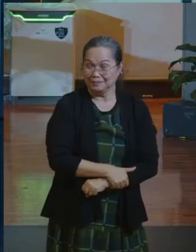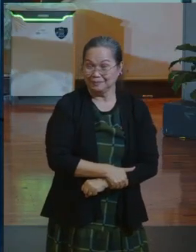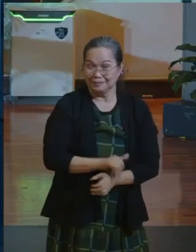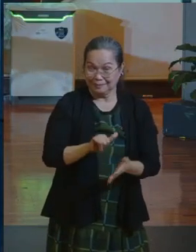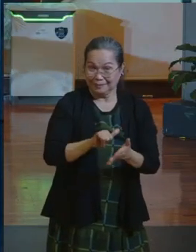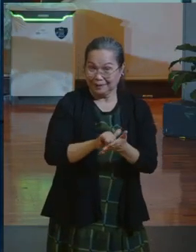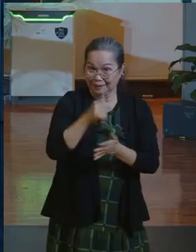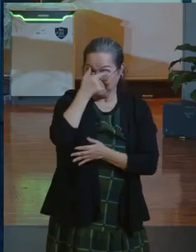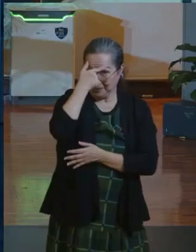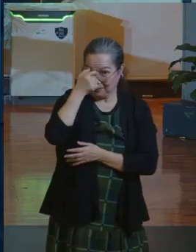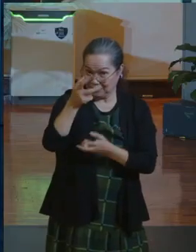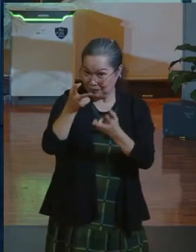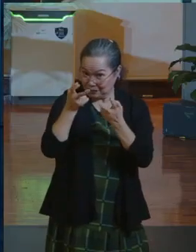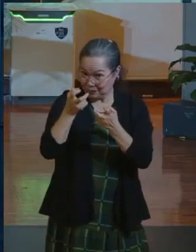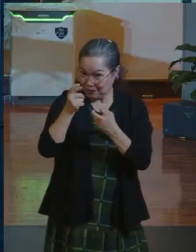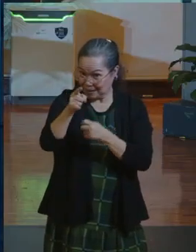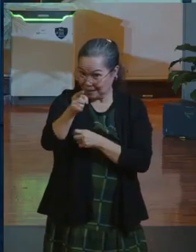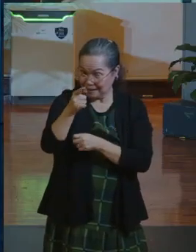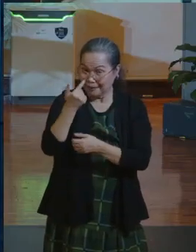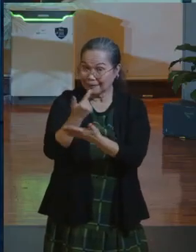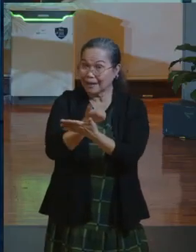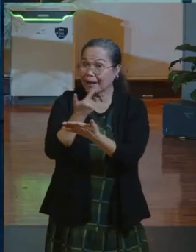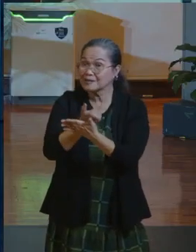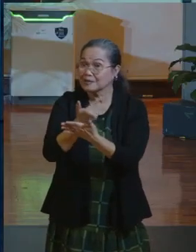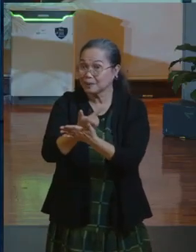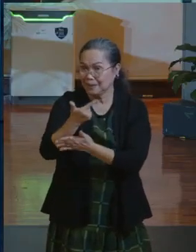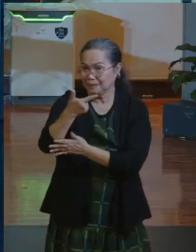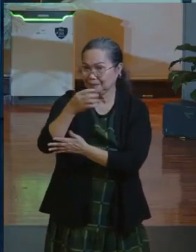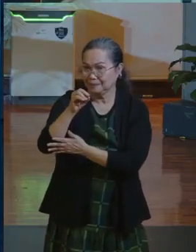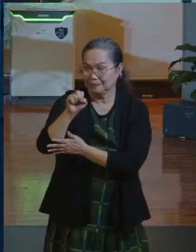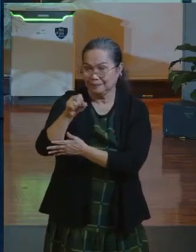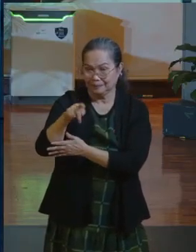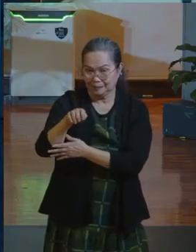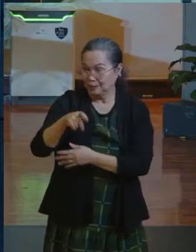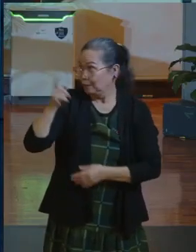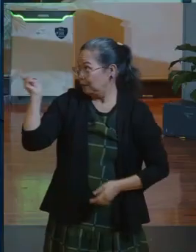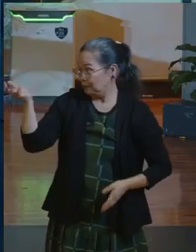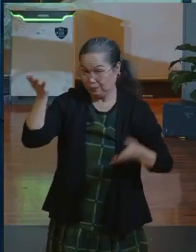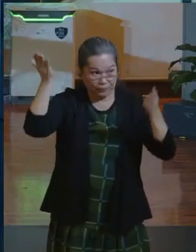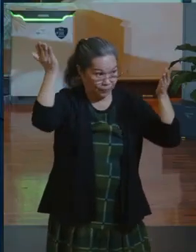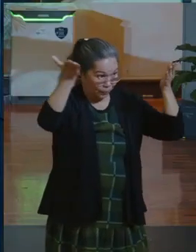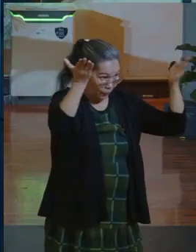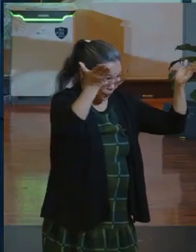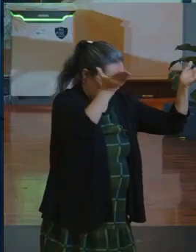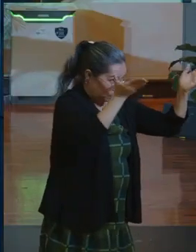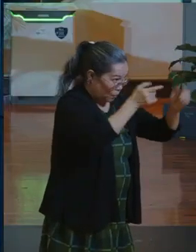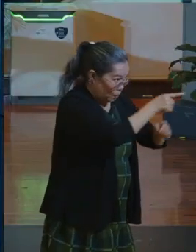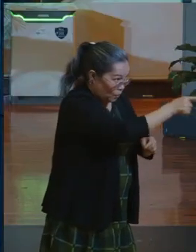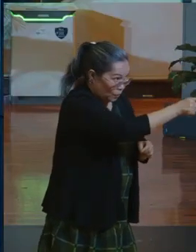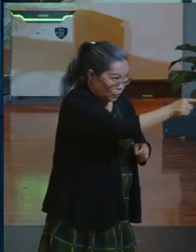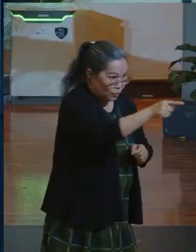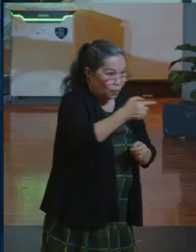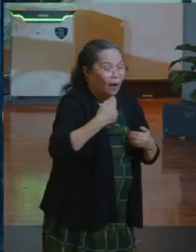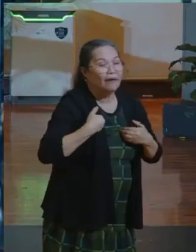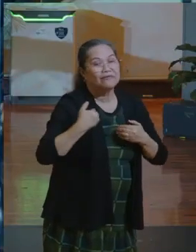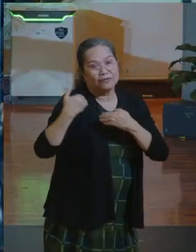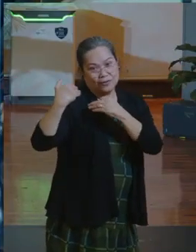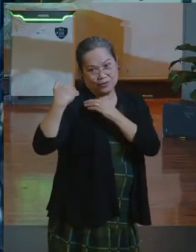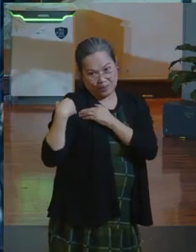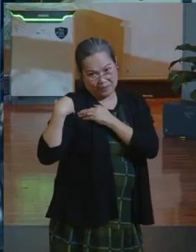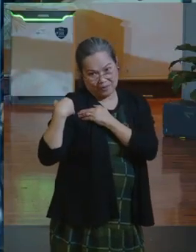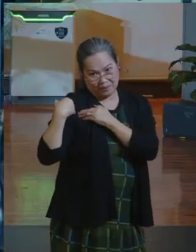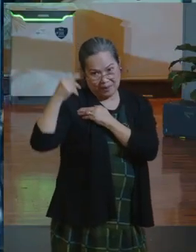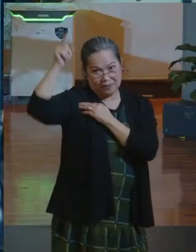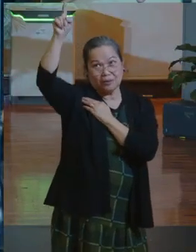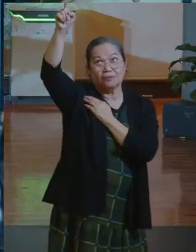dahil narinig niyo na ebanghelyo mula sa pulpitong ito, kayo ay may pananagutan sa Diyos